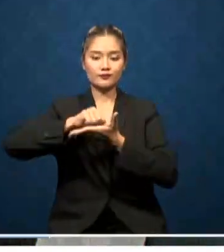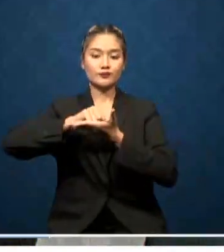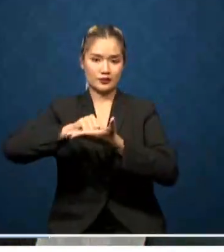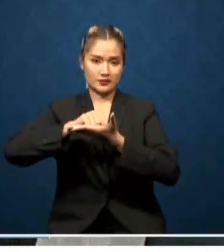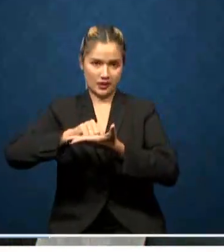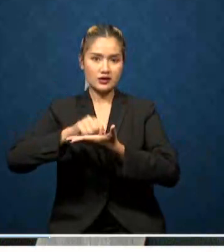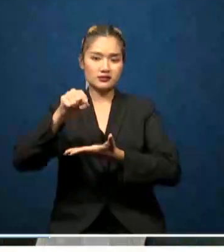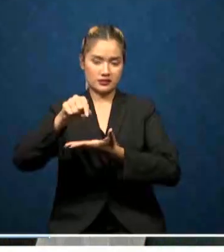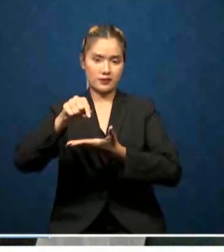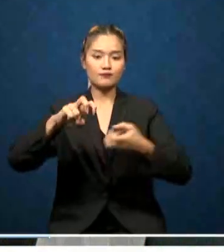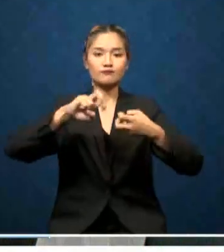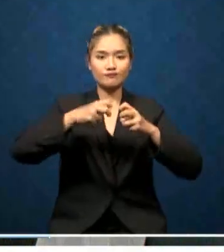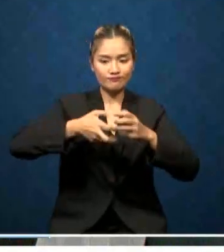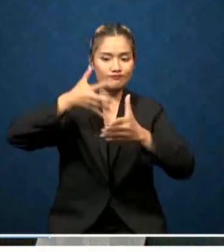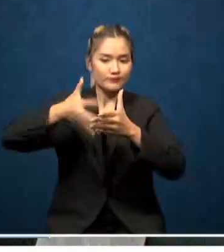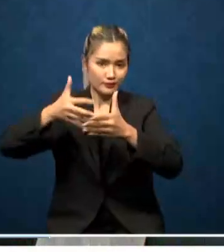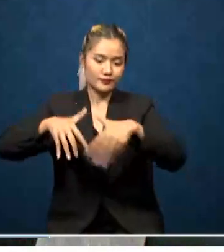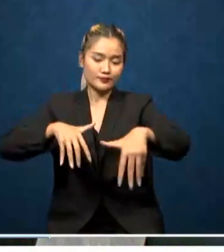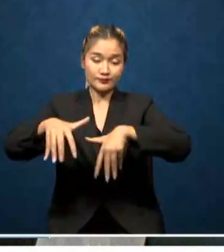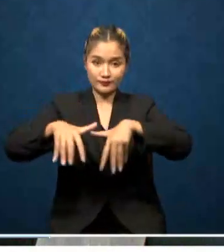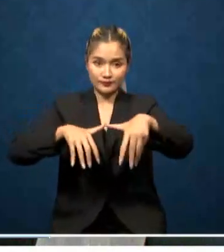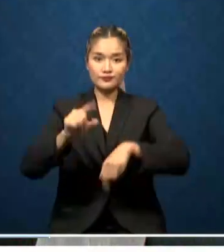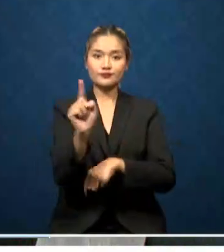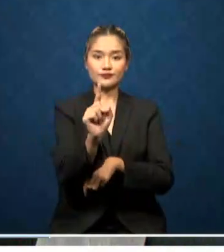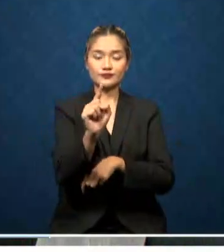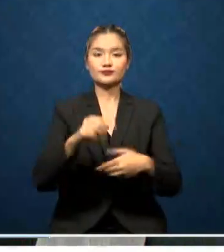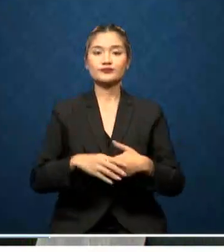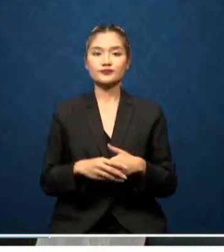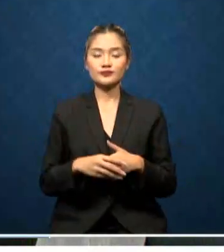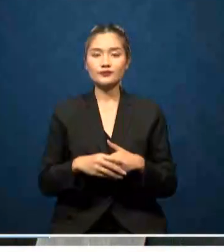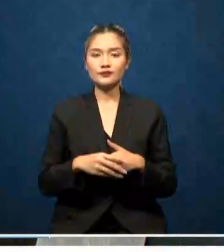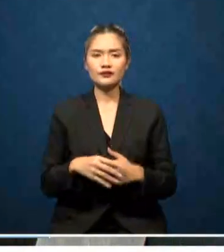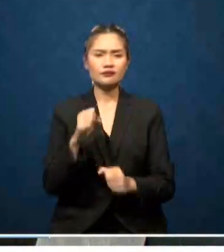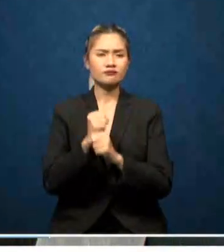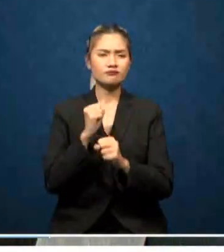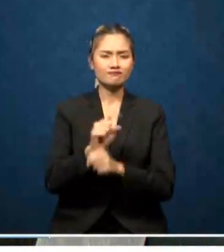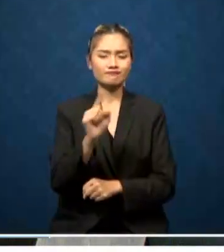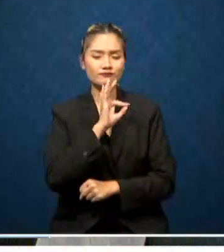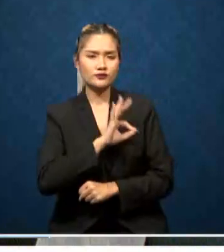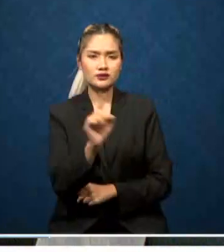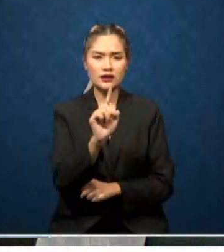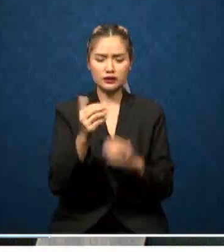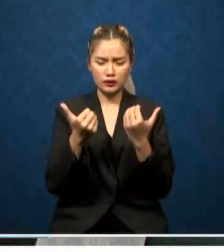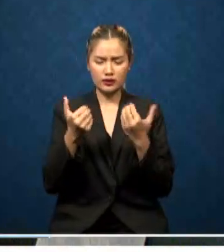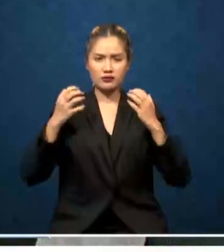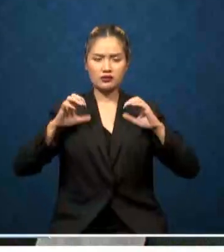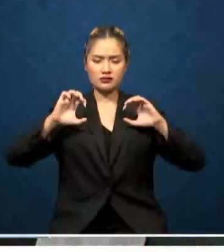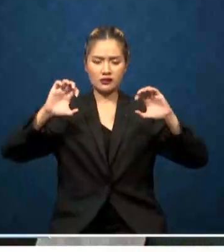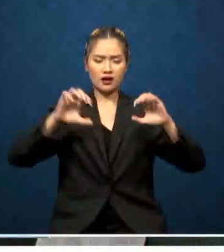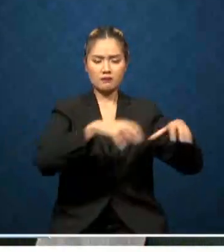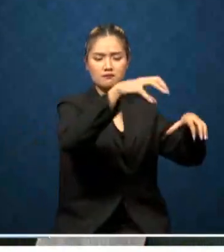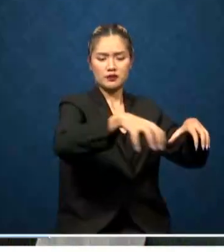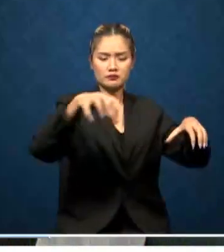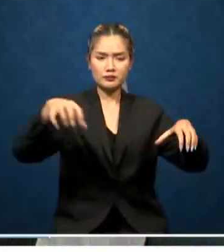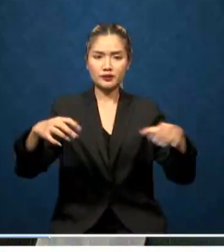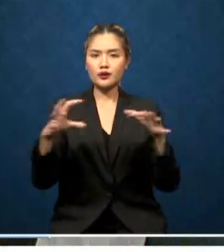ำคัญที่ทำให้ประชาชนเนี่ยยังมีความรู้สึกว่าบริการของรัฐนี่ยังล่าช้าโดยเฉพาะ